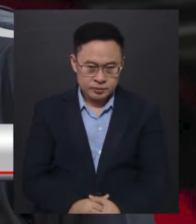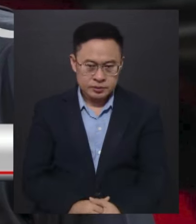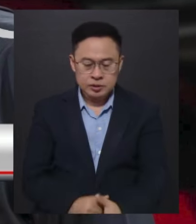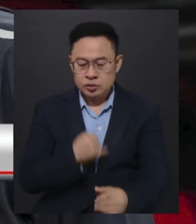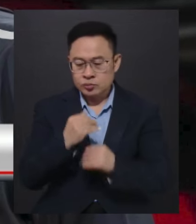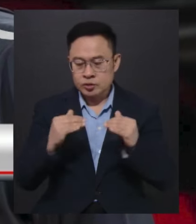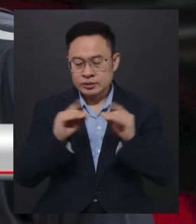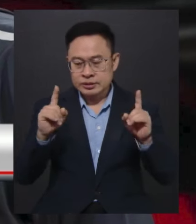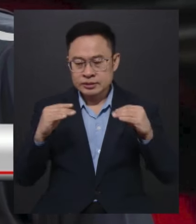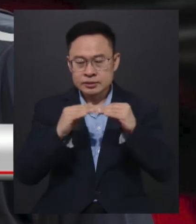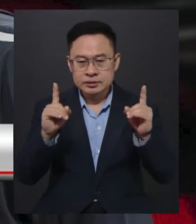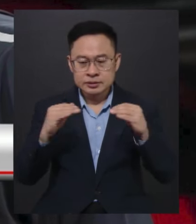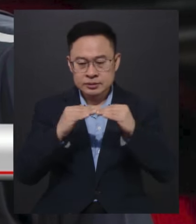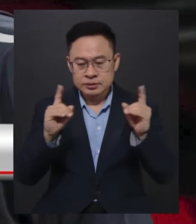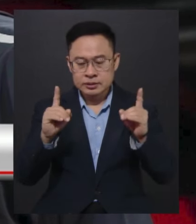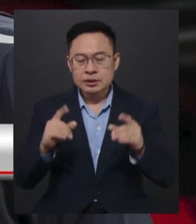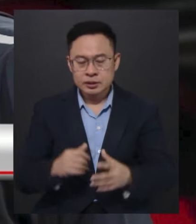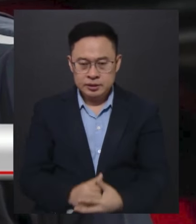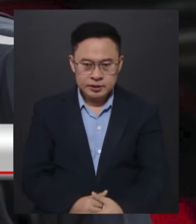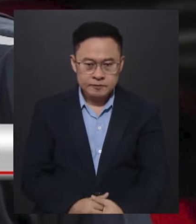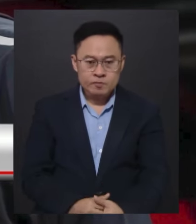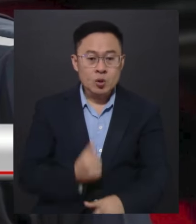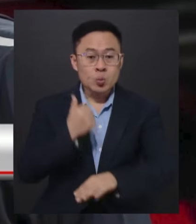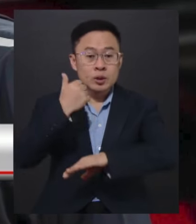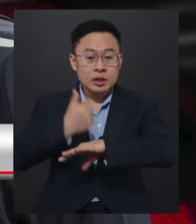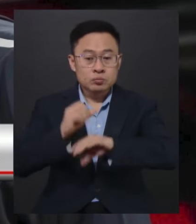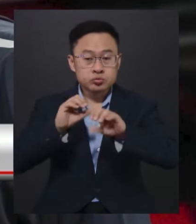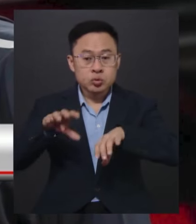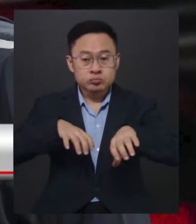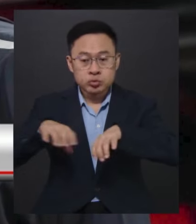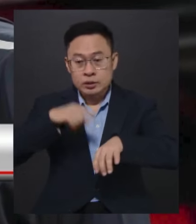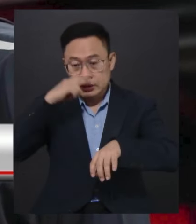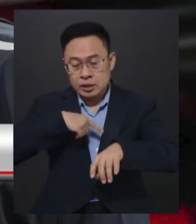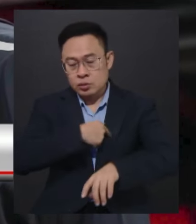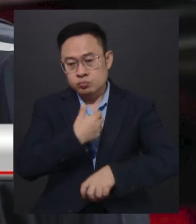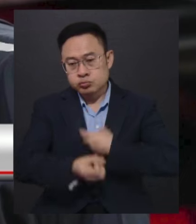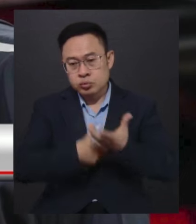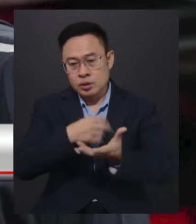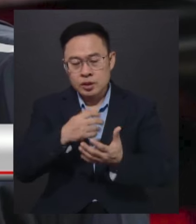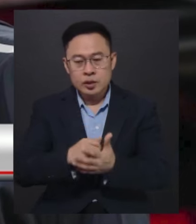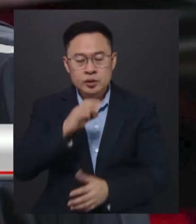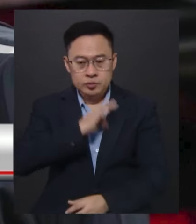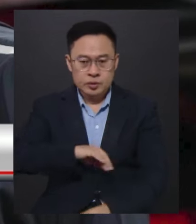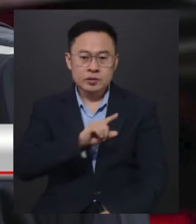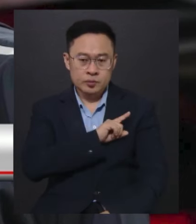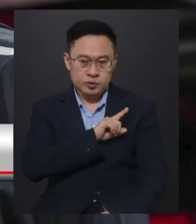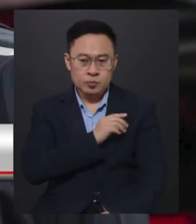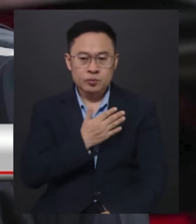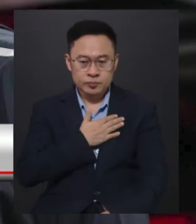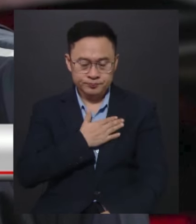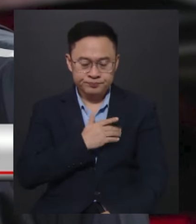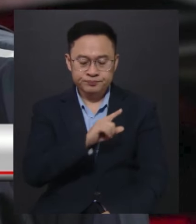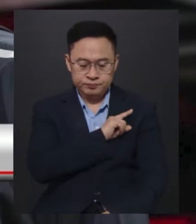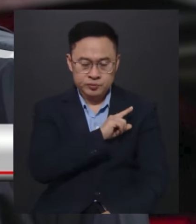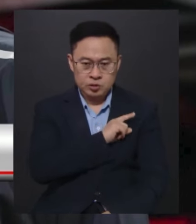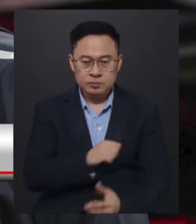โดยมาซาทาดะอิชิอิหัวหน้าผู้ฝึกสอนทีมชาติไทยค่ะได้ให้สัมภาษณ์หลังเกมว่าเป็นความรับผิดชอบของผม